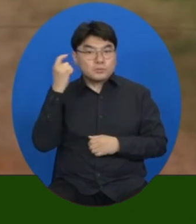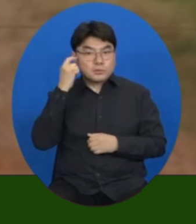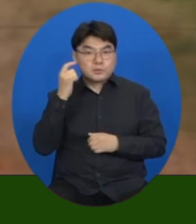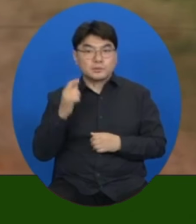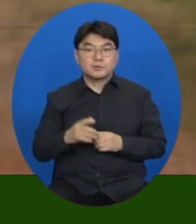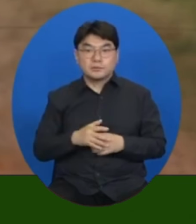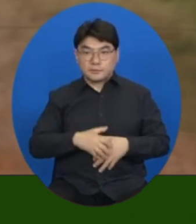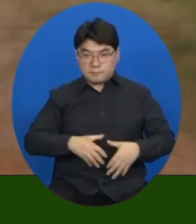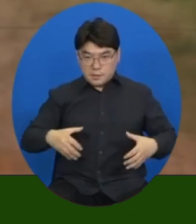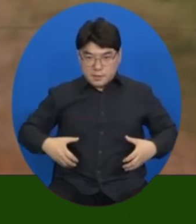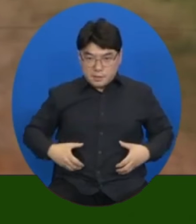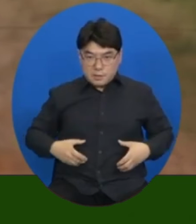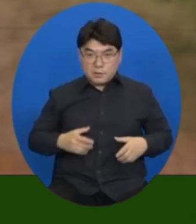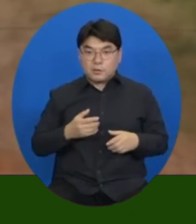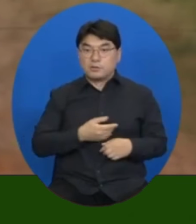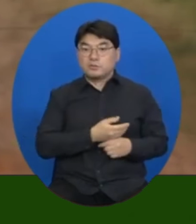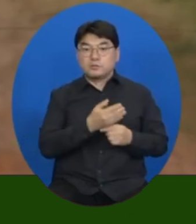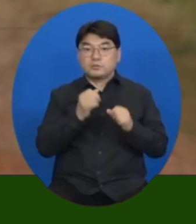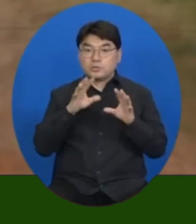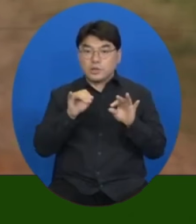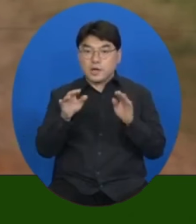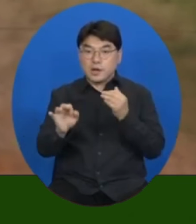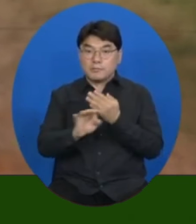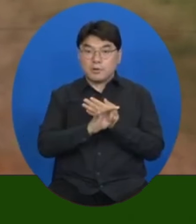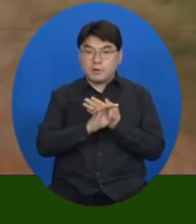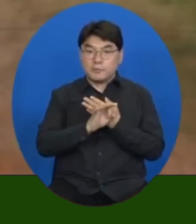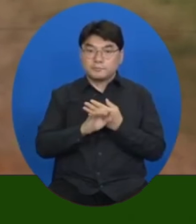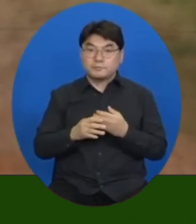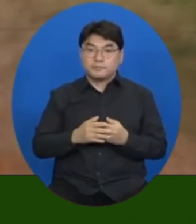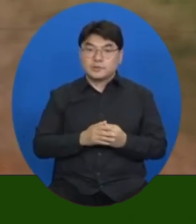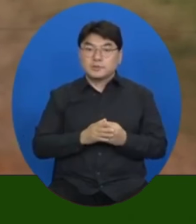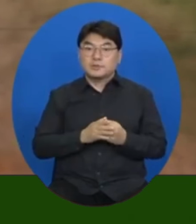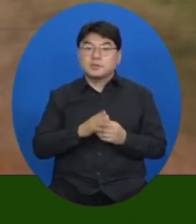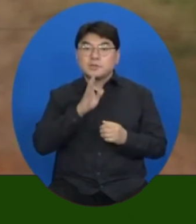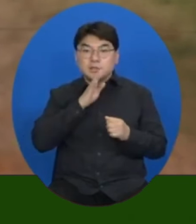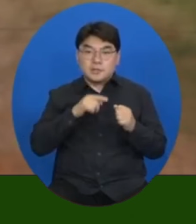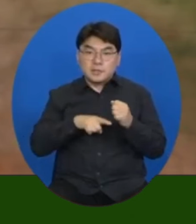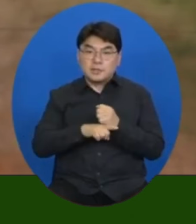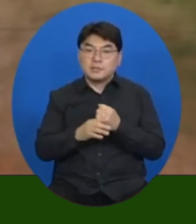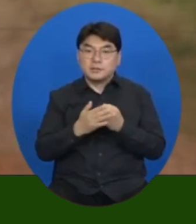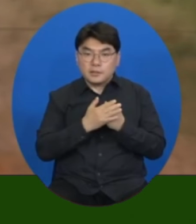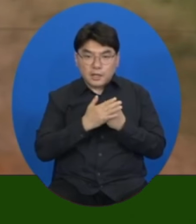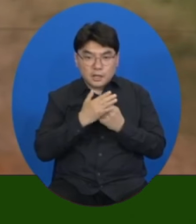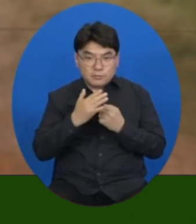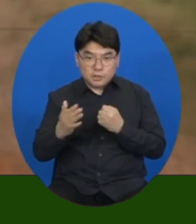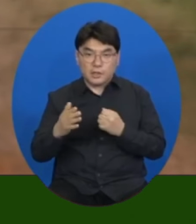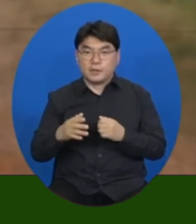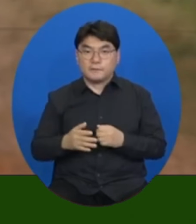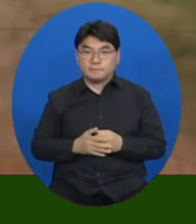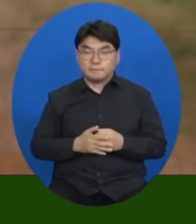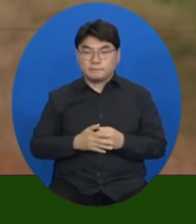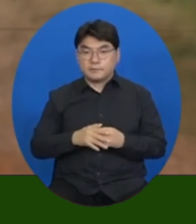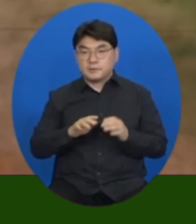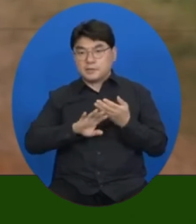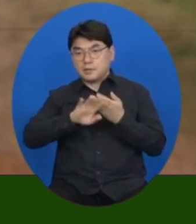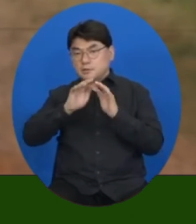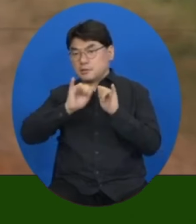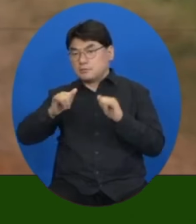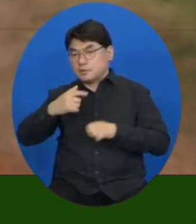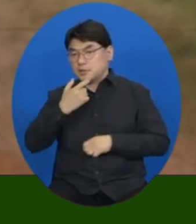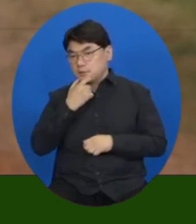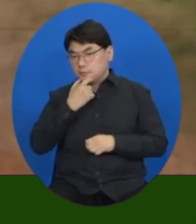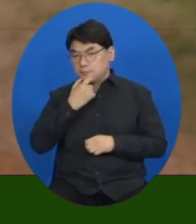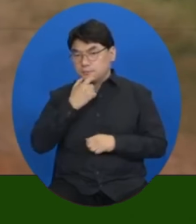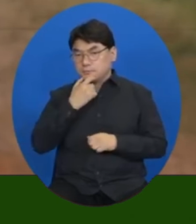배타성을 갖고 있고 질리기 때문에 어쩔 수 없어요 이게 리면 다른 건 아니기 때문에 사람들은 굉장히 거슬려 하고 싫어합니다